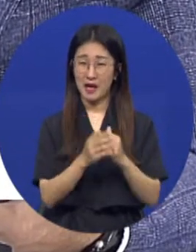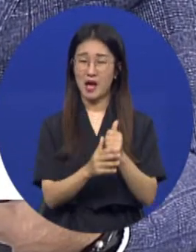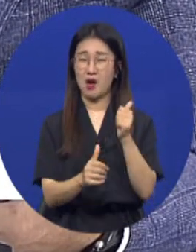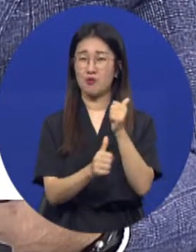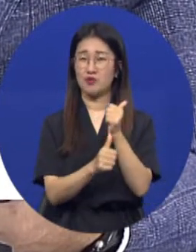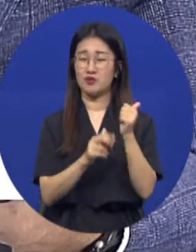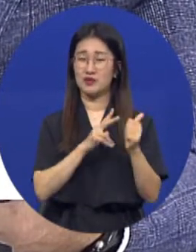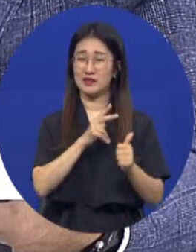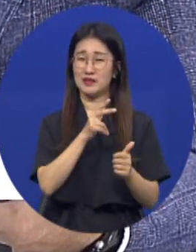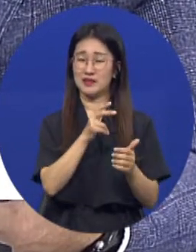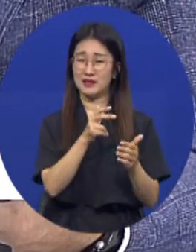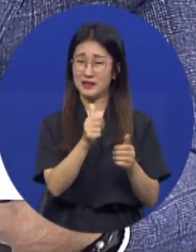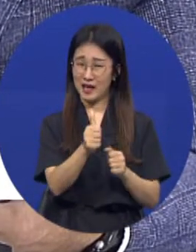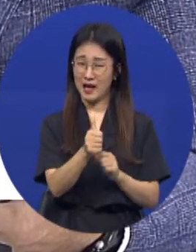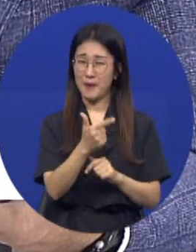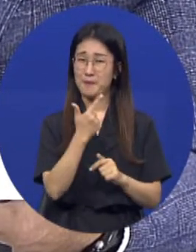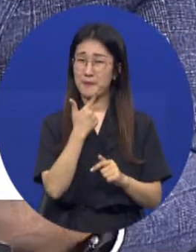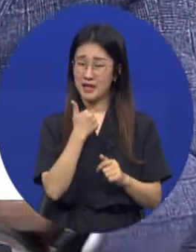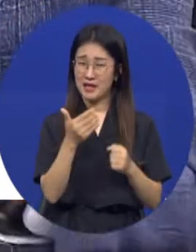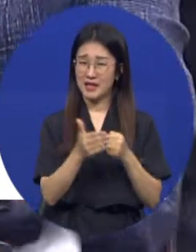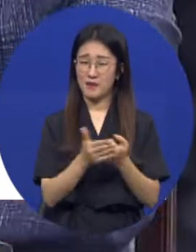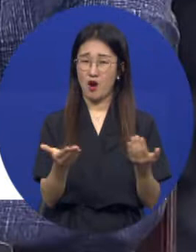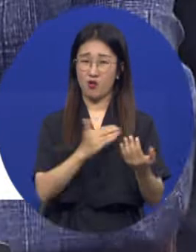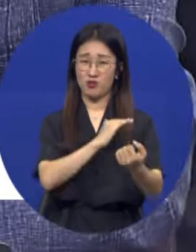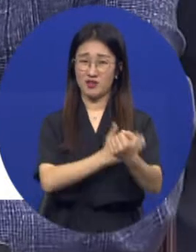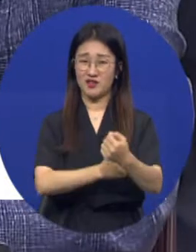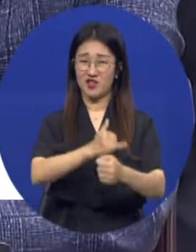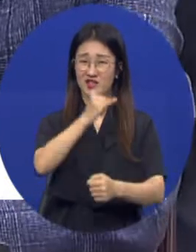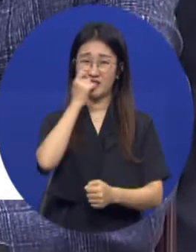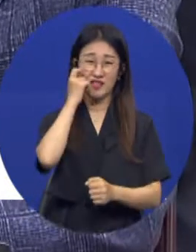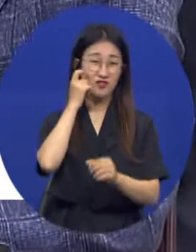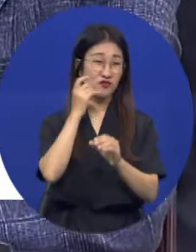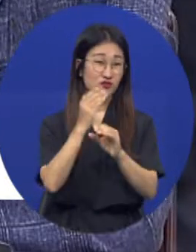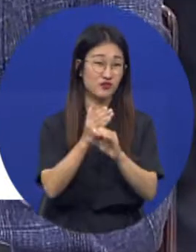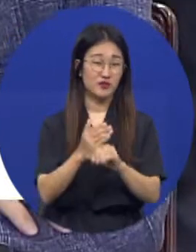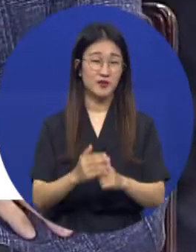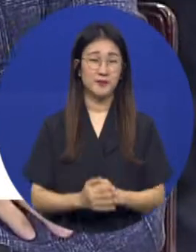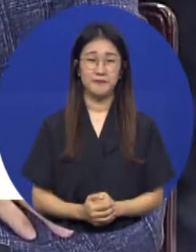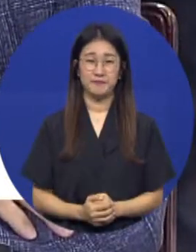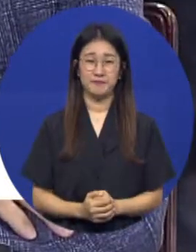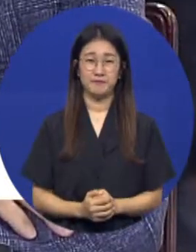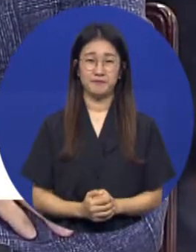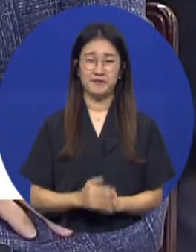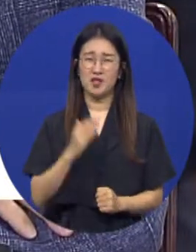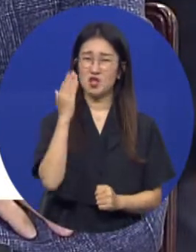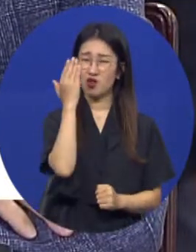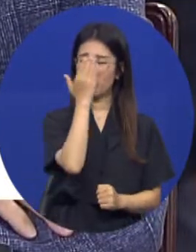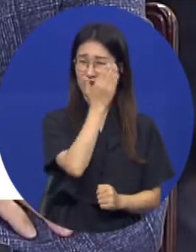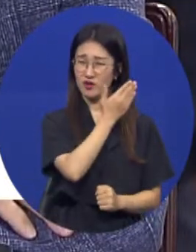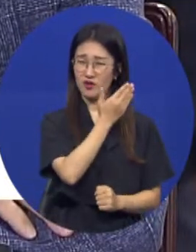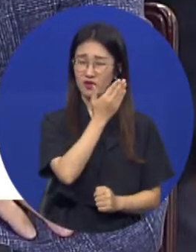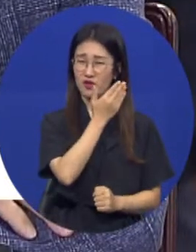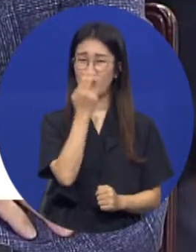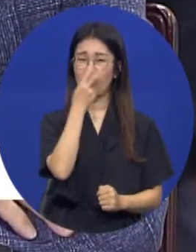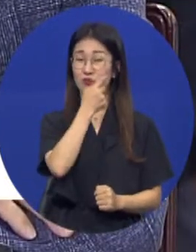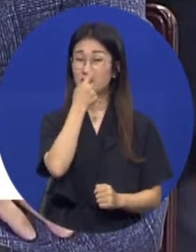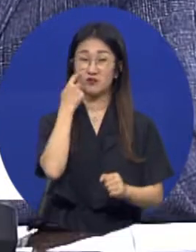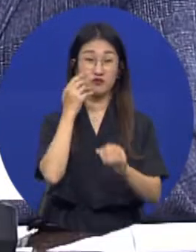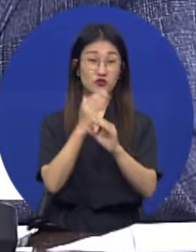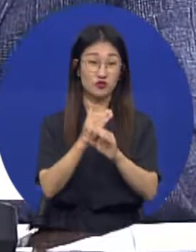이렇게 하시면서 아마 업무 능력은 굉장히 있다고 생각하고 있는데요. 예, 여기서 있는 청렴성도 지금 검증받고